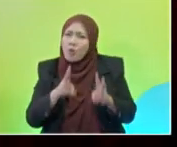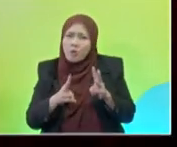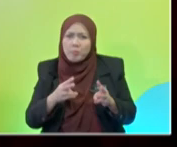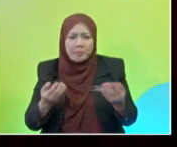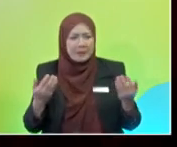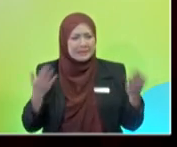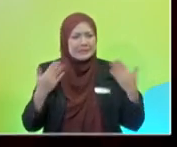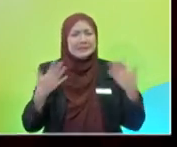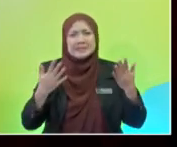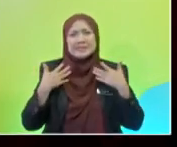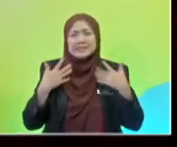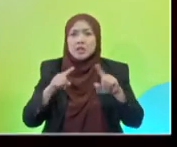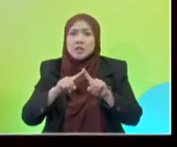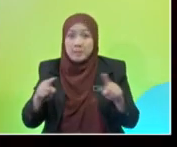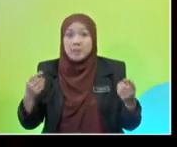nampakkan